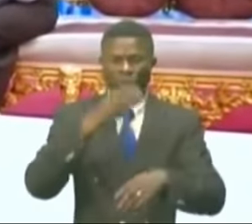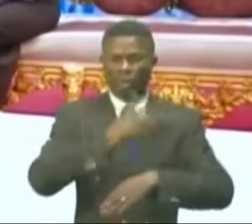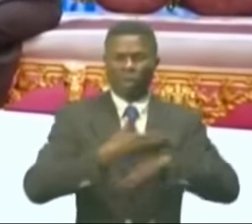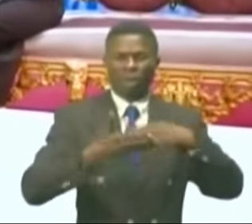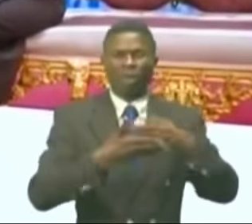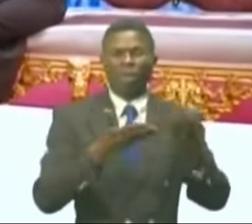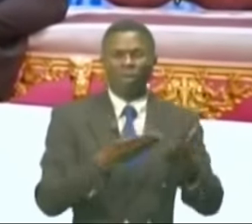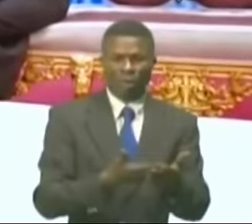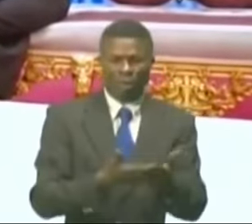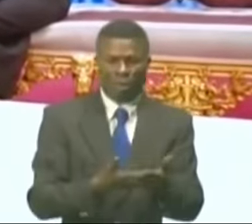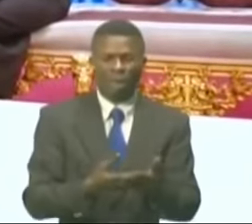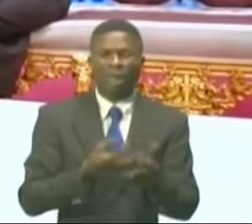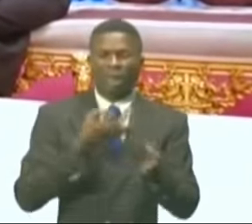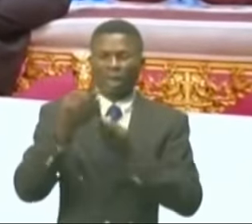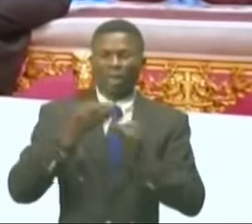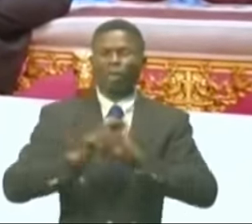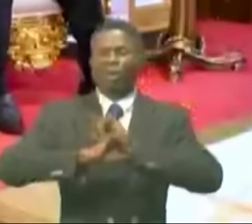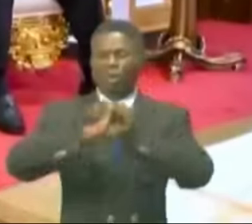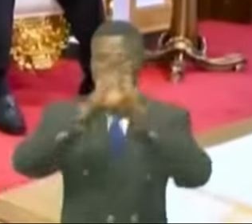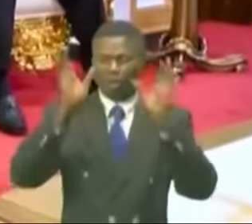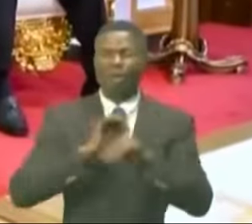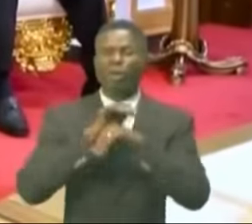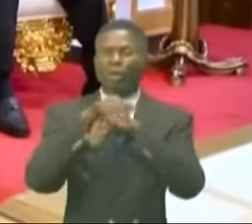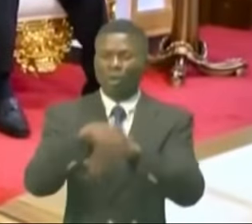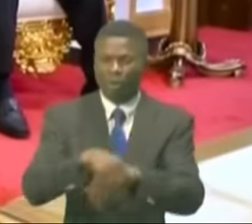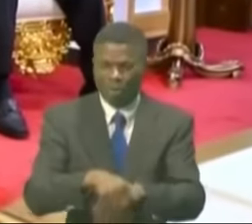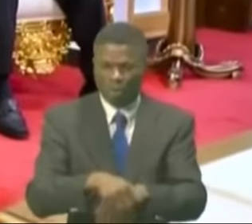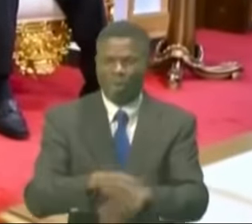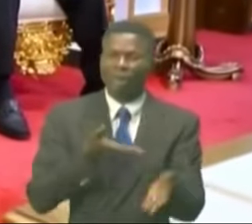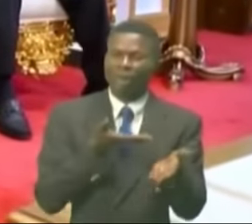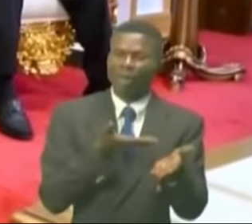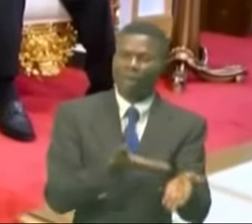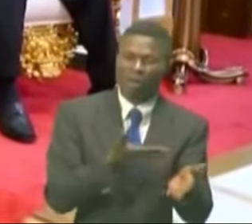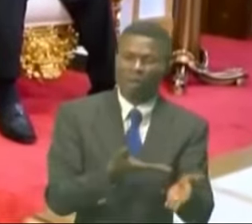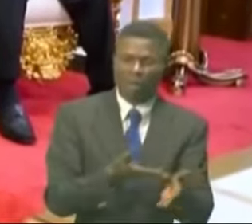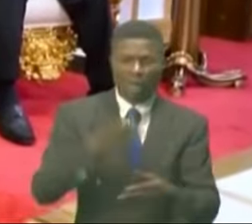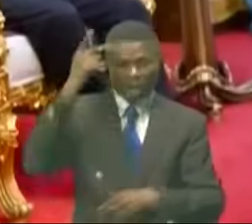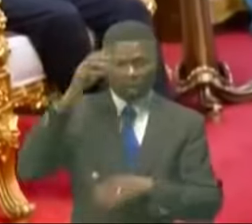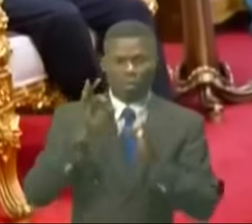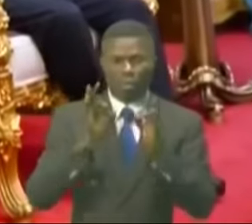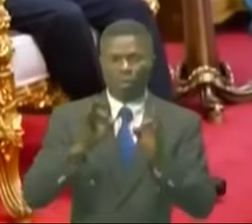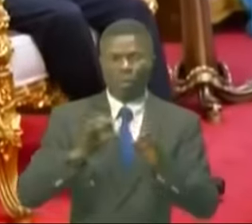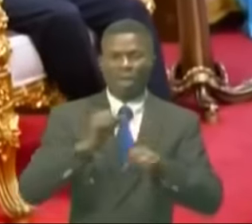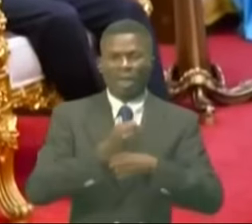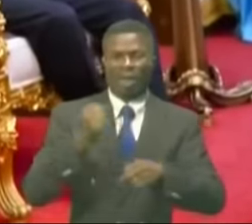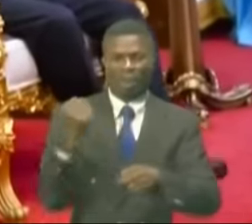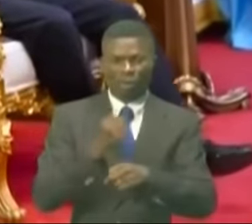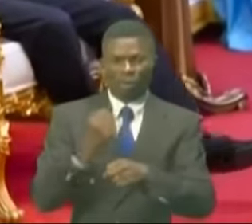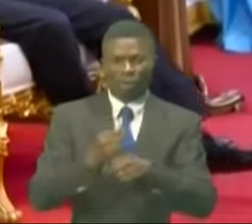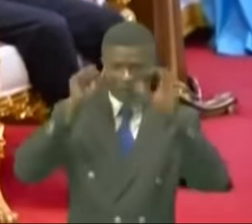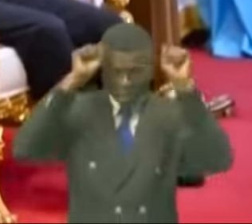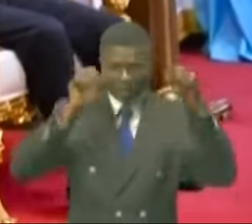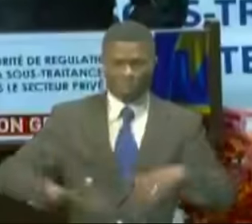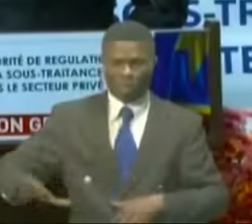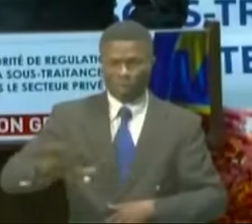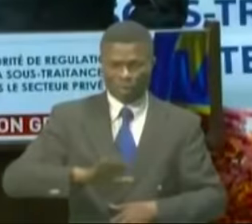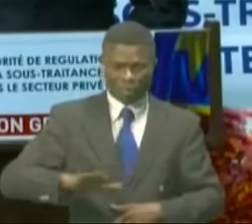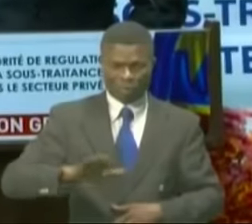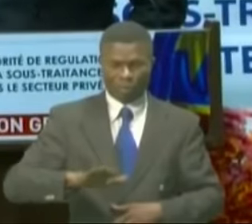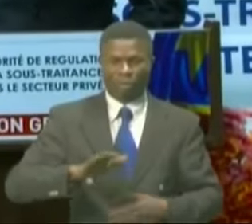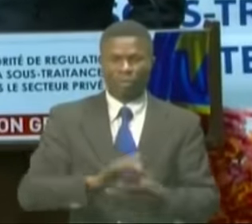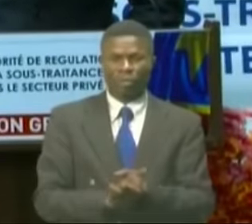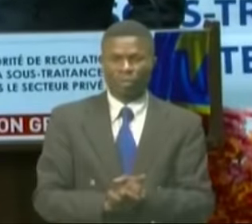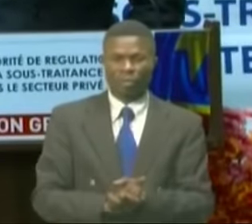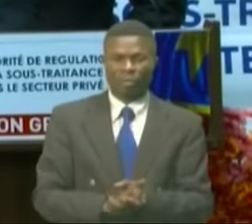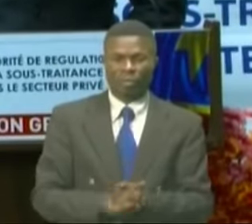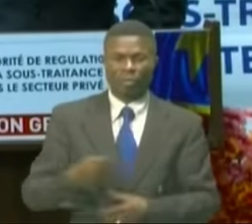infrastructures a exprimé clairement son engagement dans l'accompagnement de la nouvelle politique entrepreneuriale du président de la République.